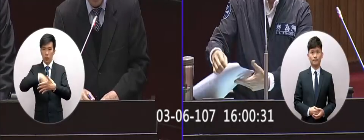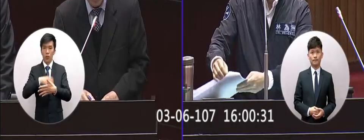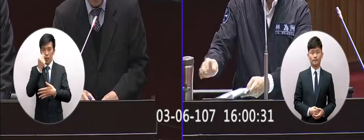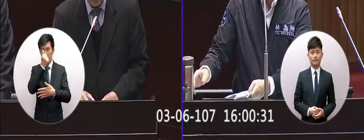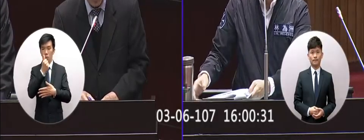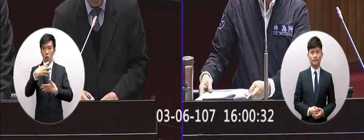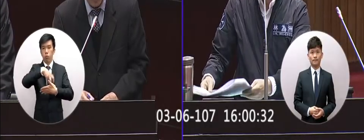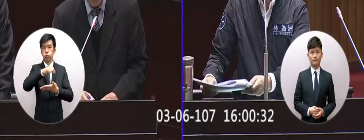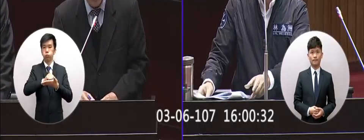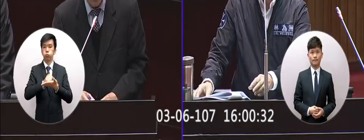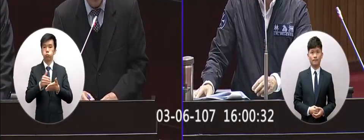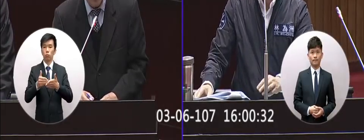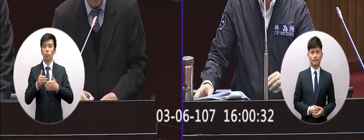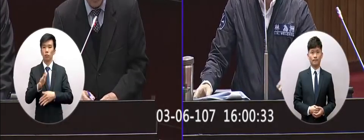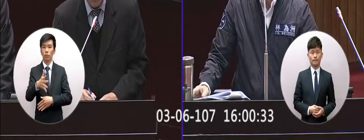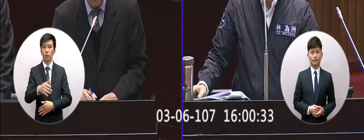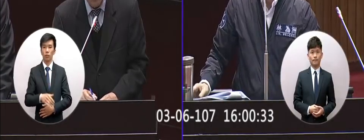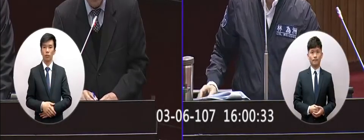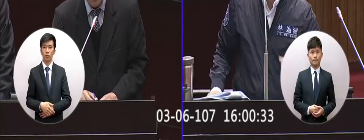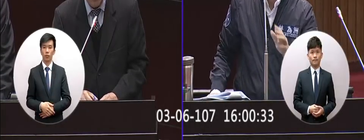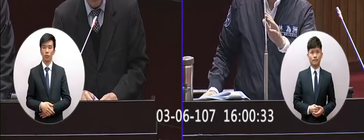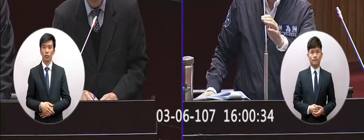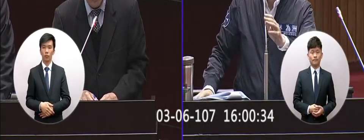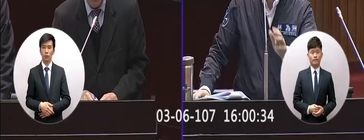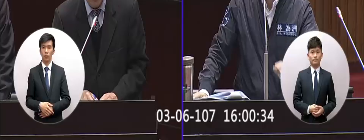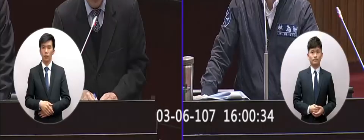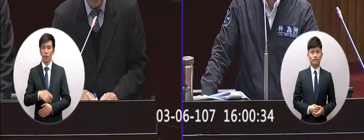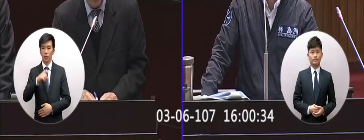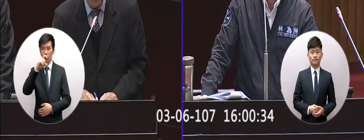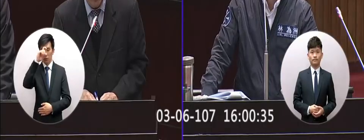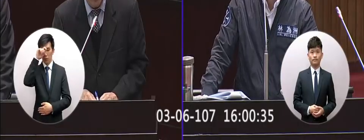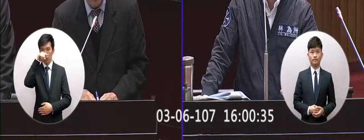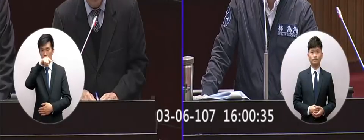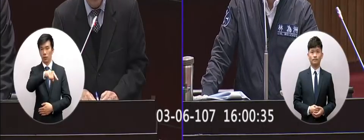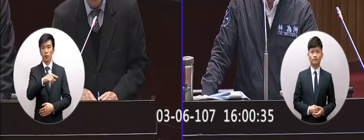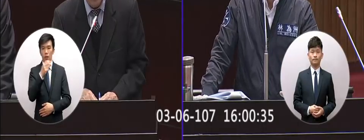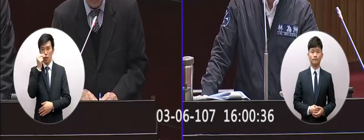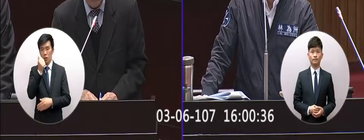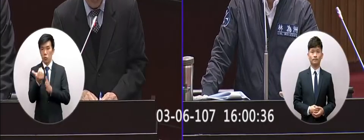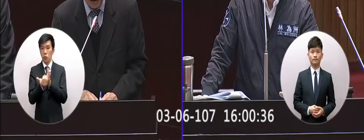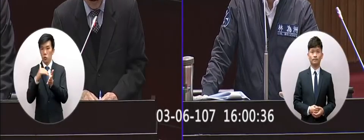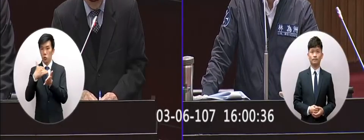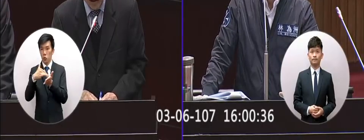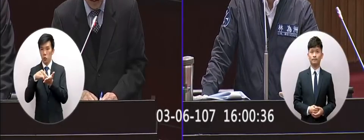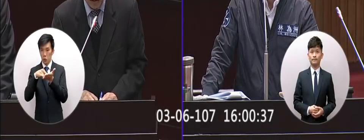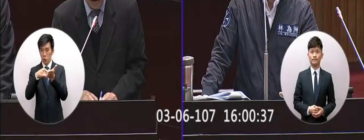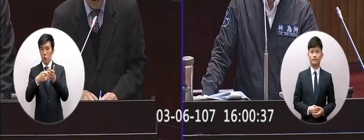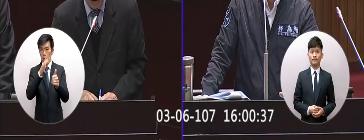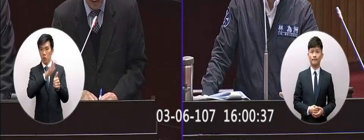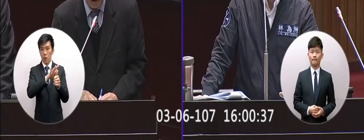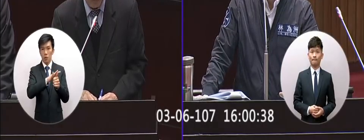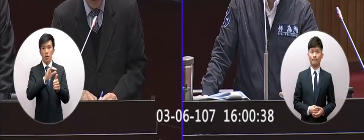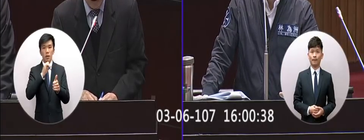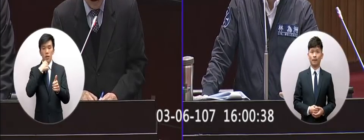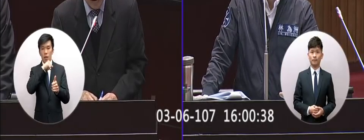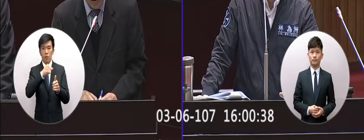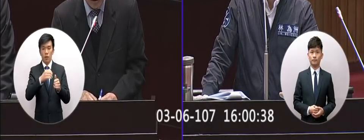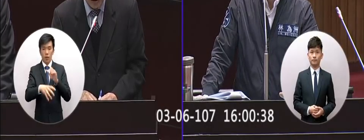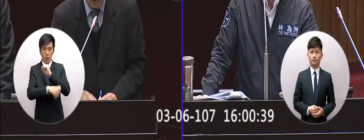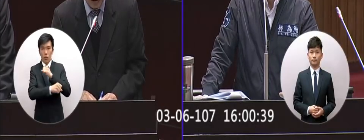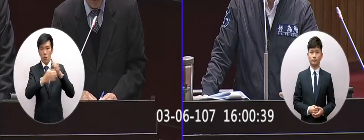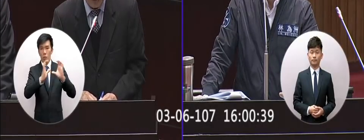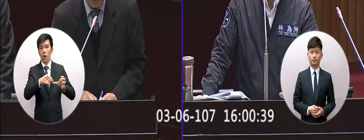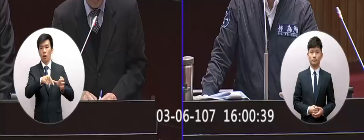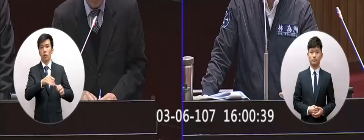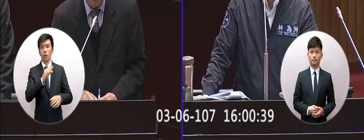列，主要原因除了是他希望来用一个特别预算来打造国家的基础建设以外呢，也是